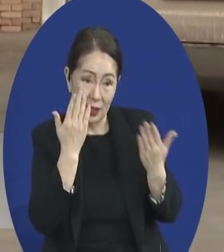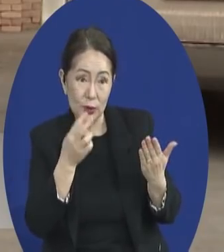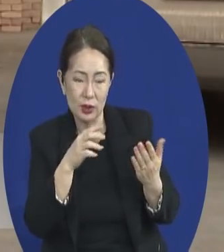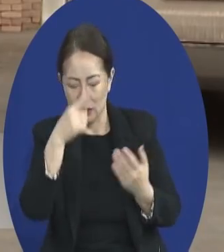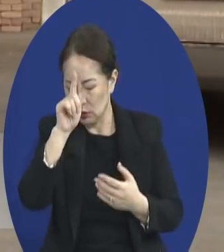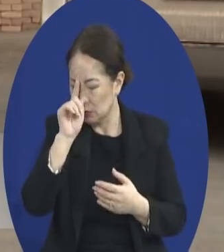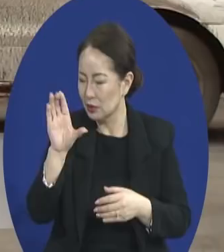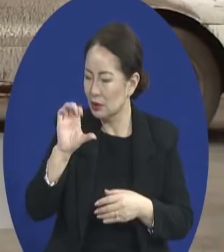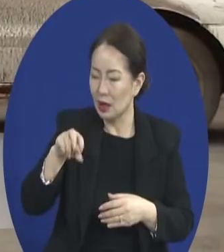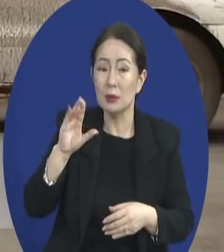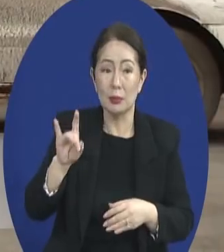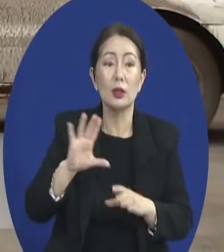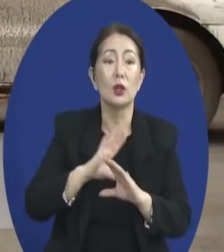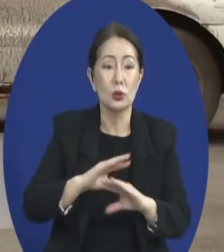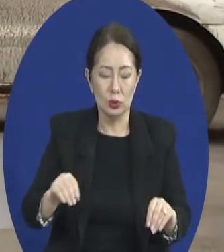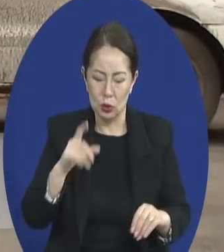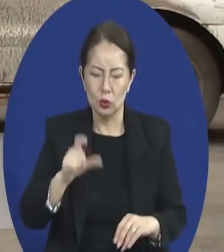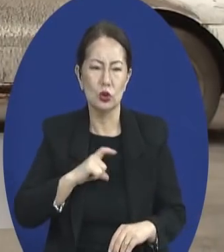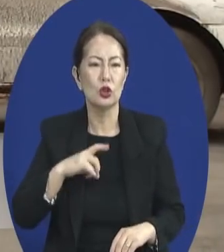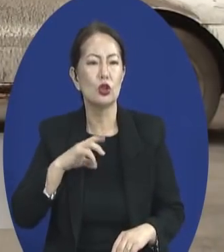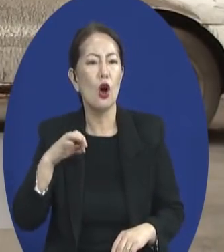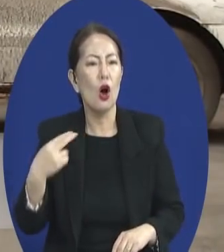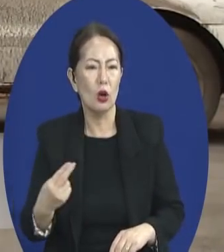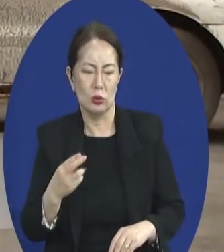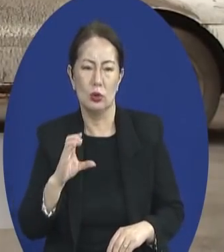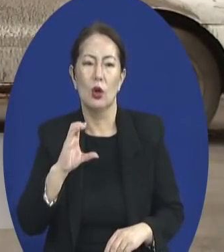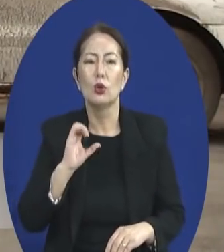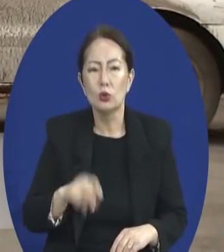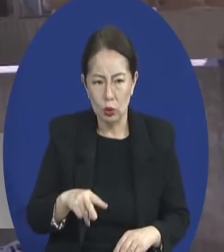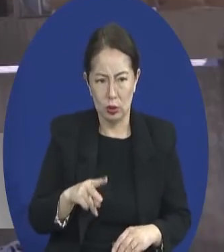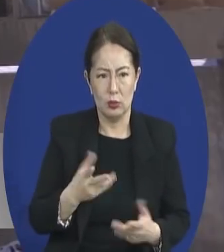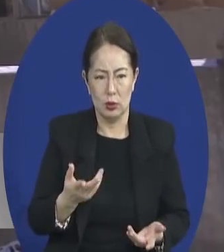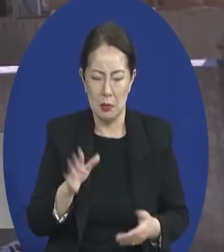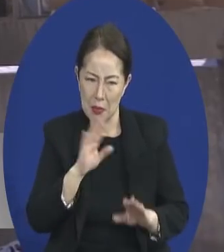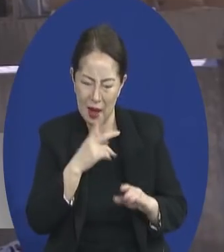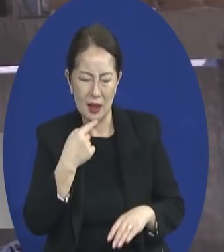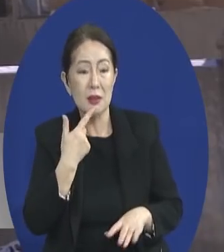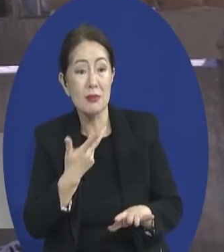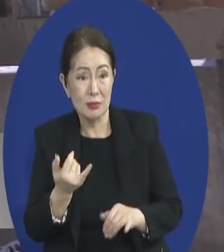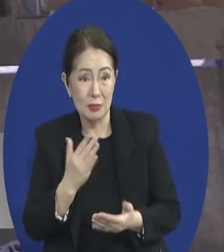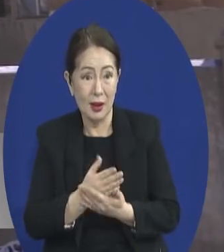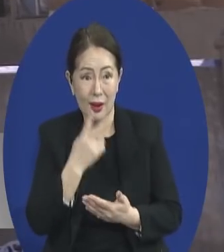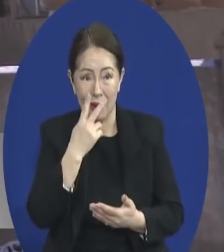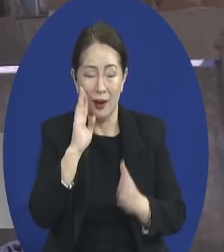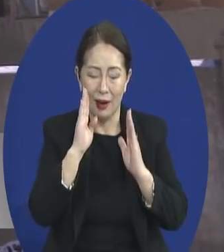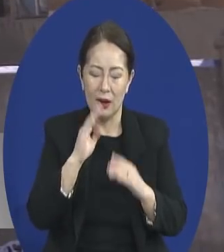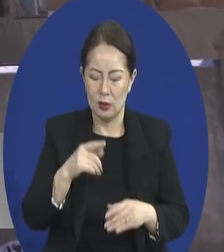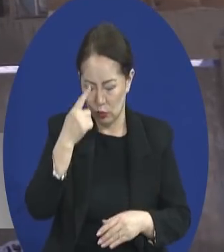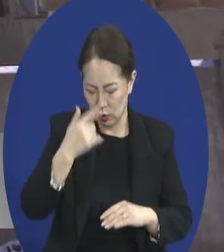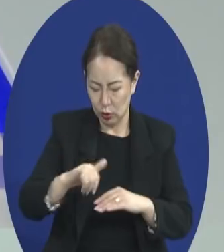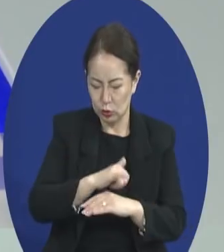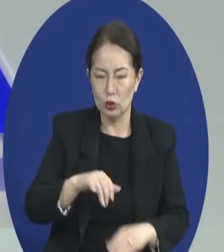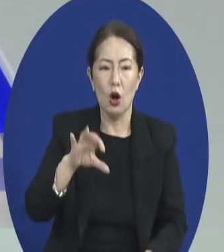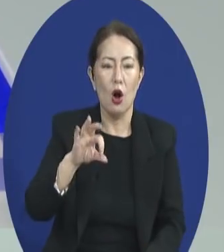салбарууд суларсан, хүний нөөц сүлдэж ядарсан байгаа нь байдлыг хүндрүүлж байгааг анхааруулсан юм. Манай улсад омикрон хувилбар дарахж эхлэх нь